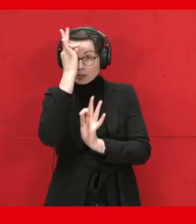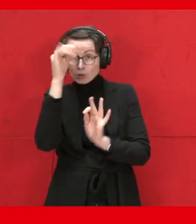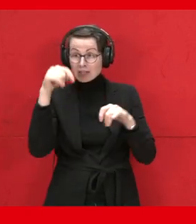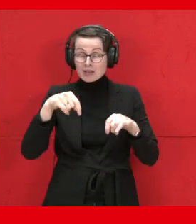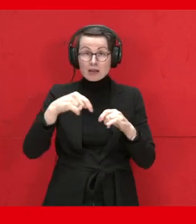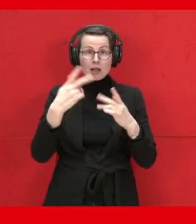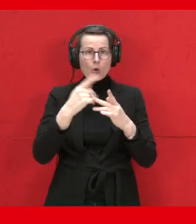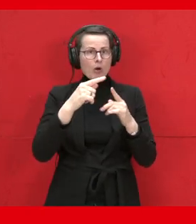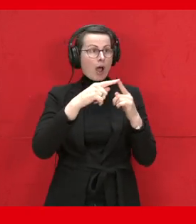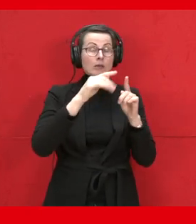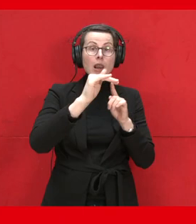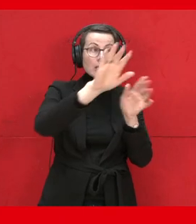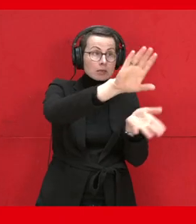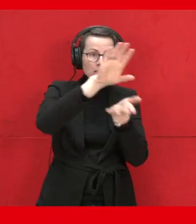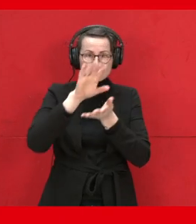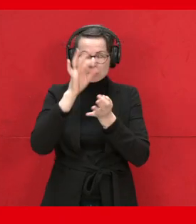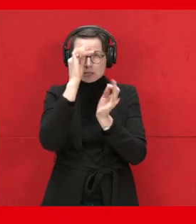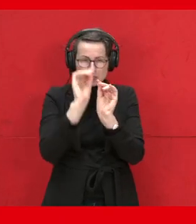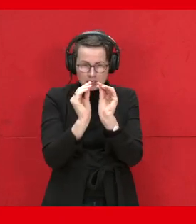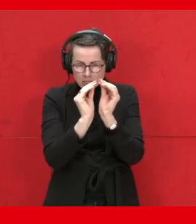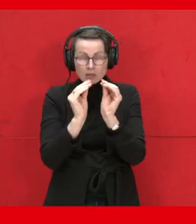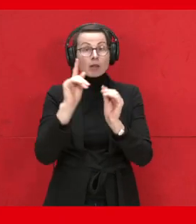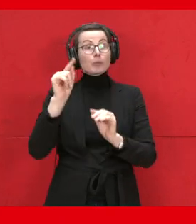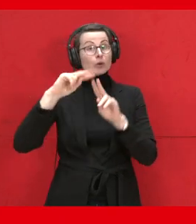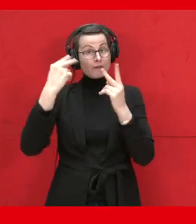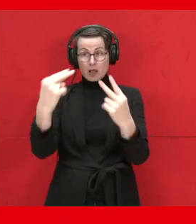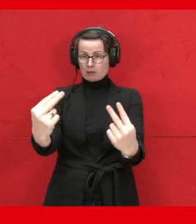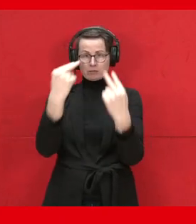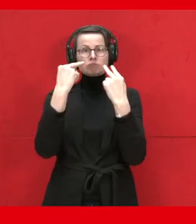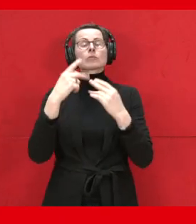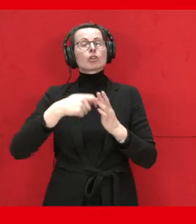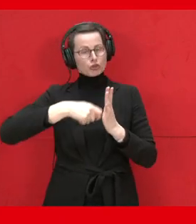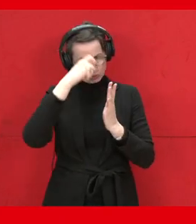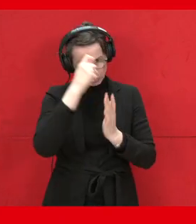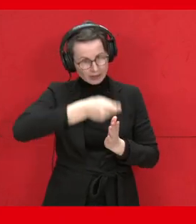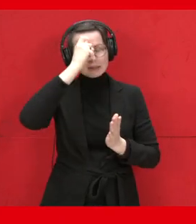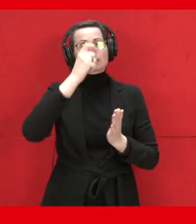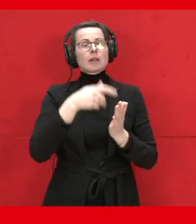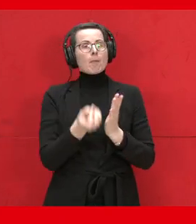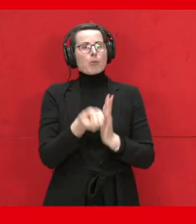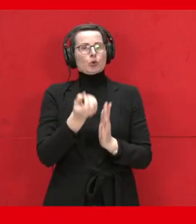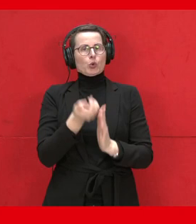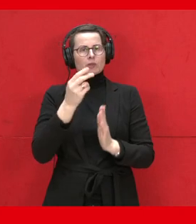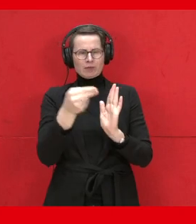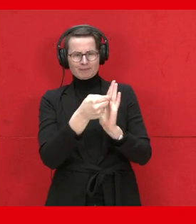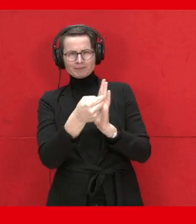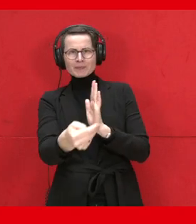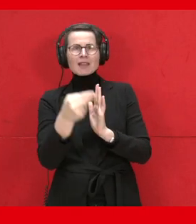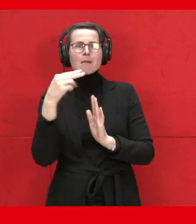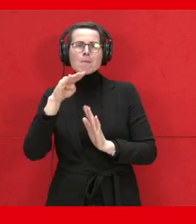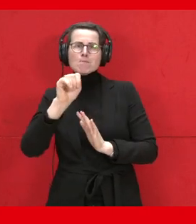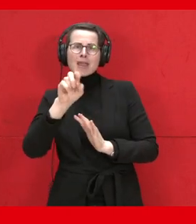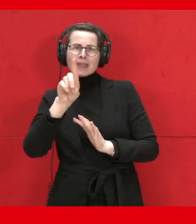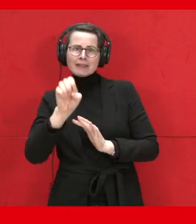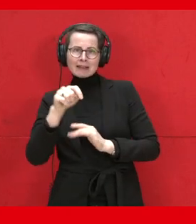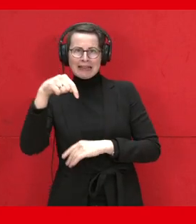anderswo, in einer Weise, dass die Welt die Produkte aus Deutschland schätzt. Das Made in Germany ist nach wie vor etwas, das wir pflegen und ausbauen und